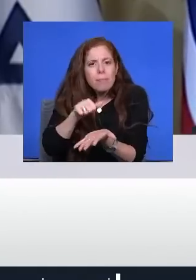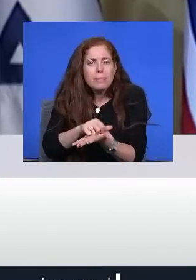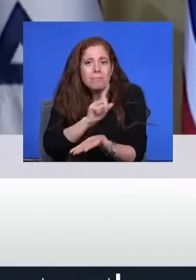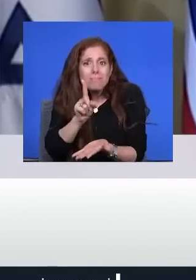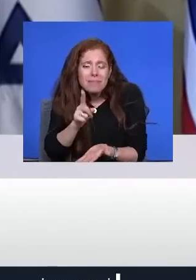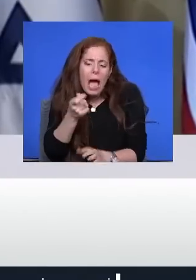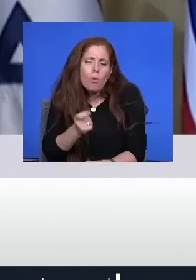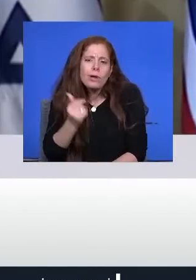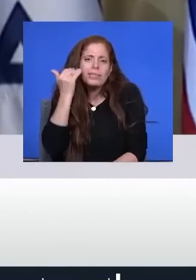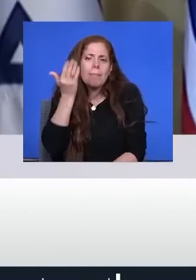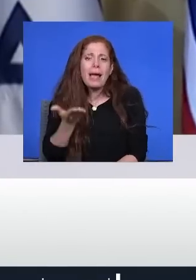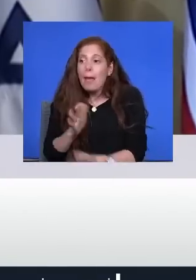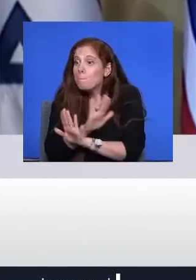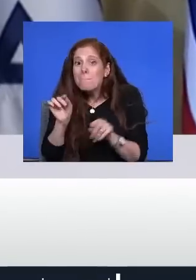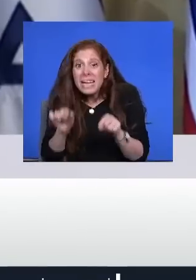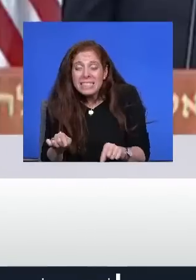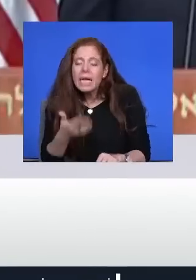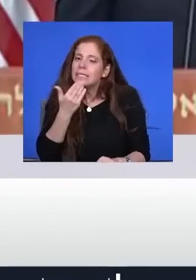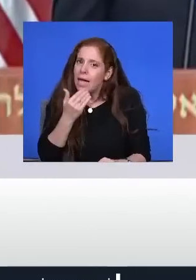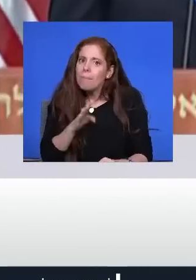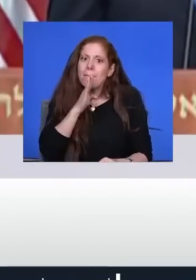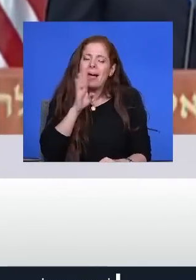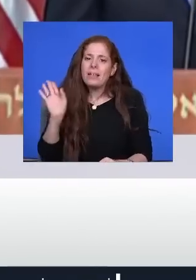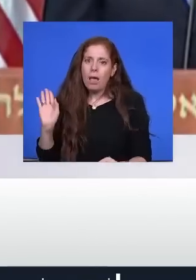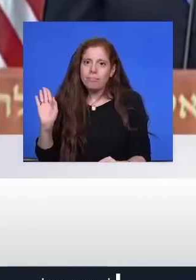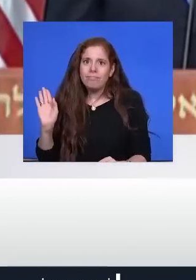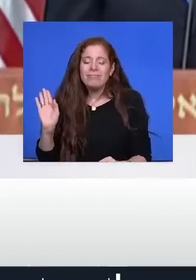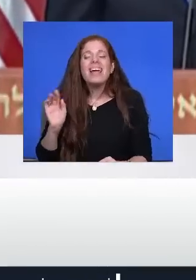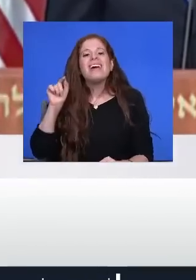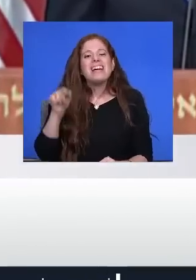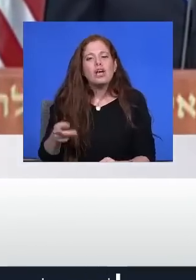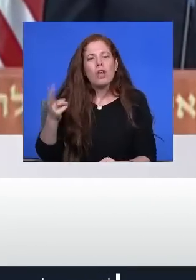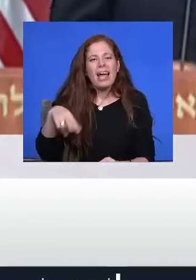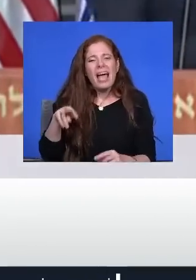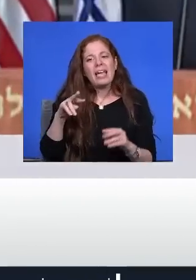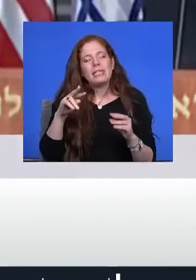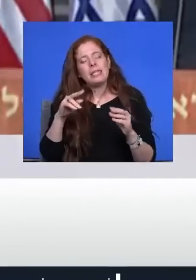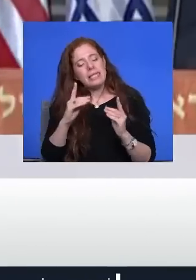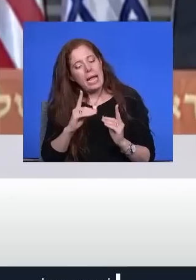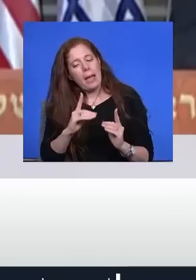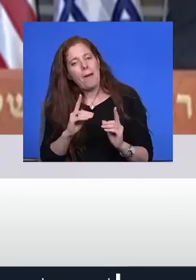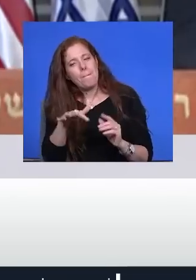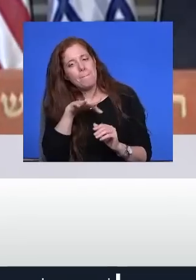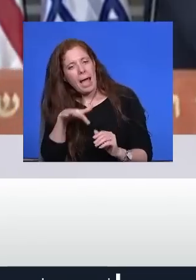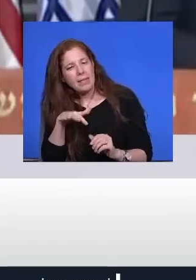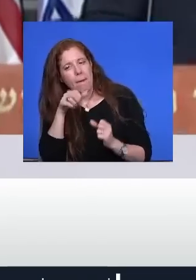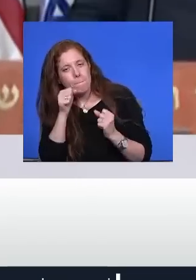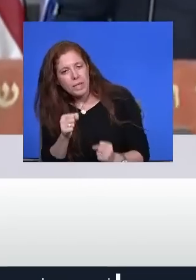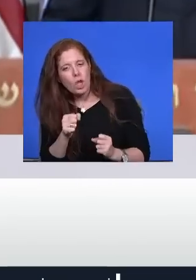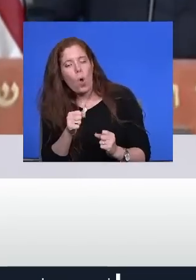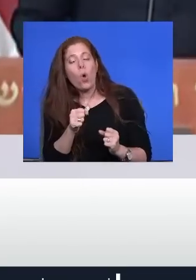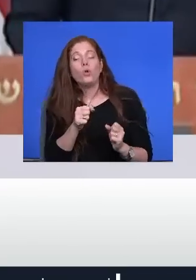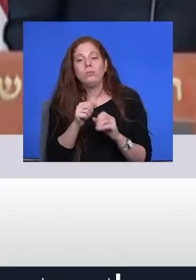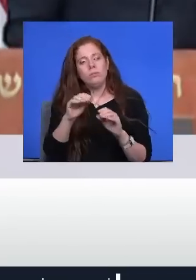זה לישראל יש בעיה, ללא התמיכה המדינית שארצות הברית יש בעיה. כאשר היה תערוץ הזה, דרך מערכת הביטחון, שר הביטחון, לשר הגנה האמריקני